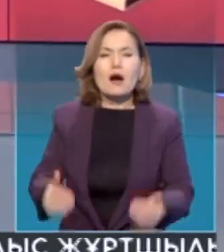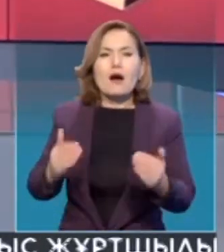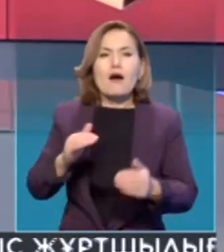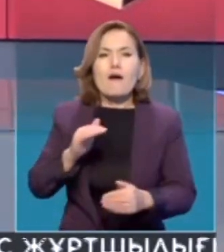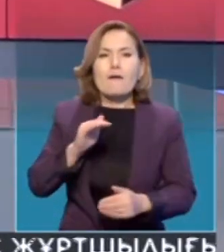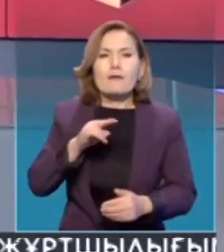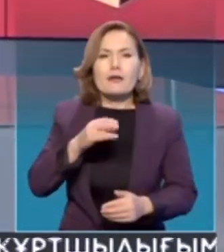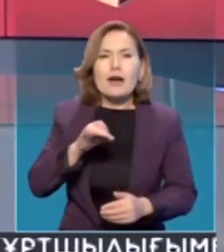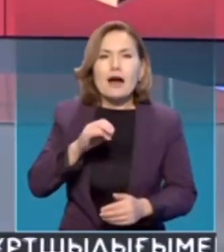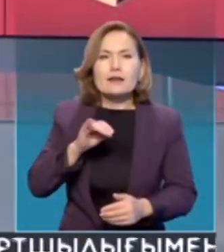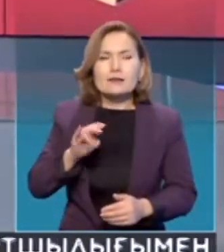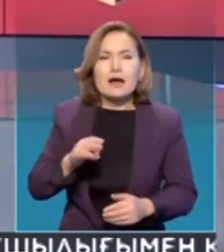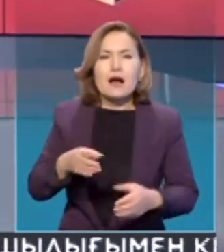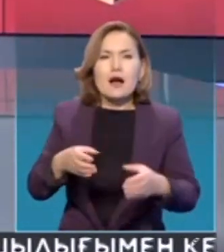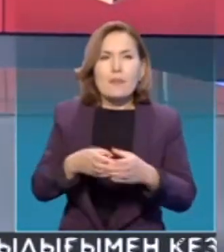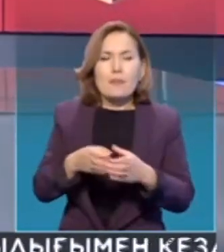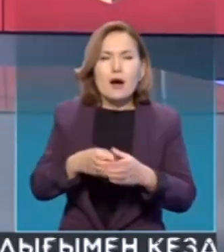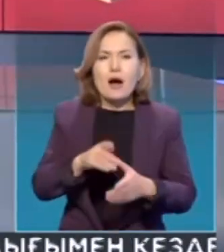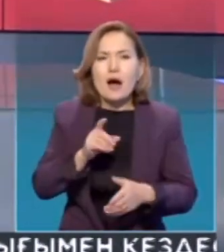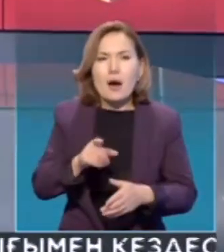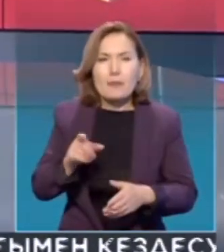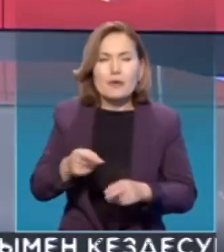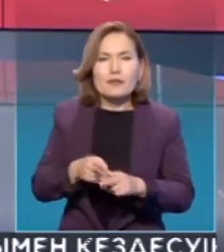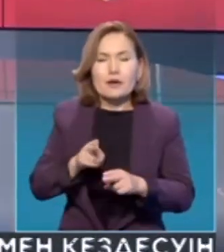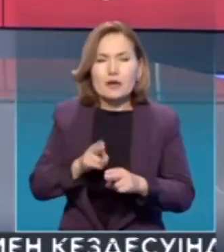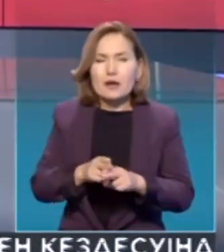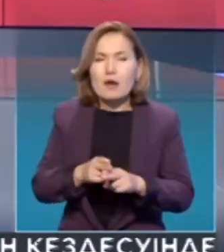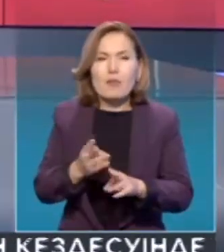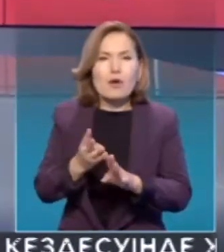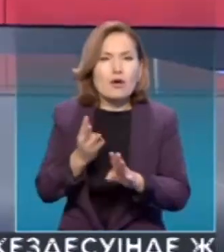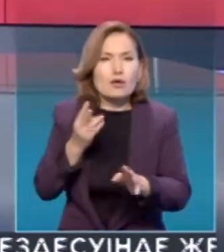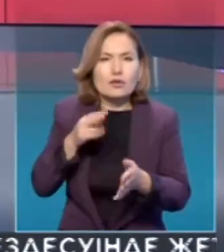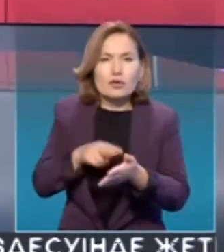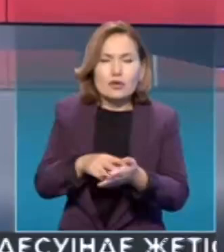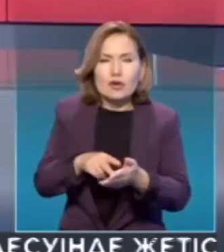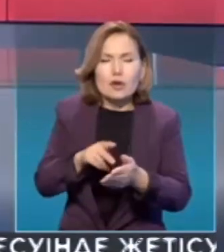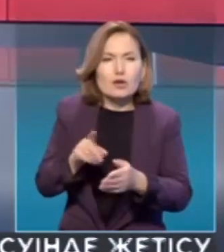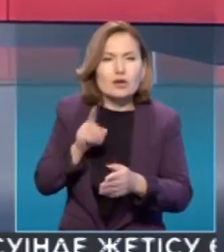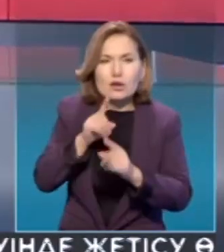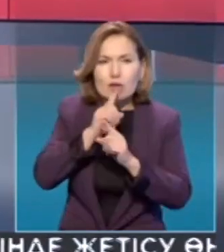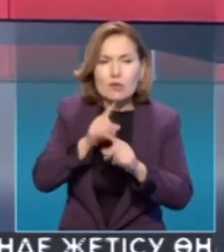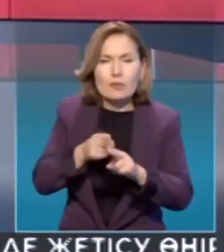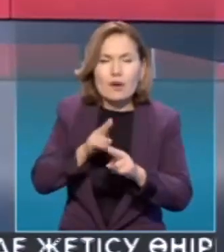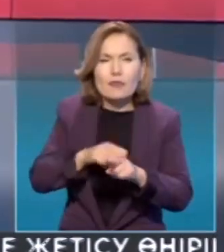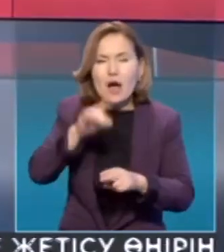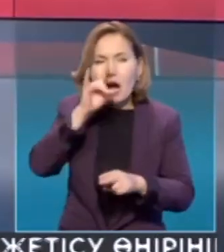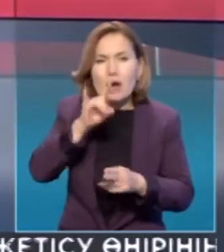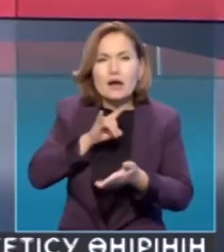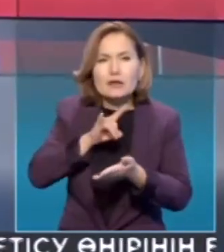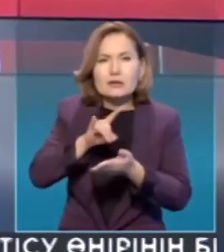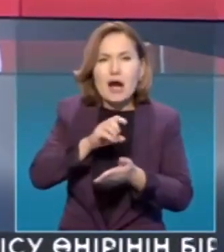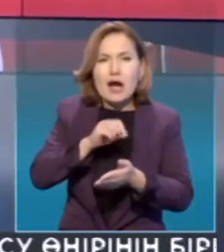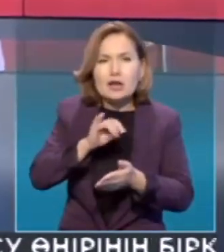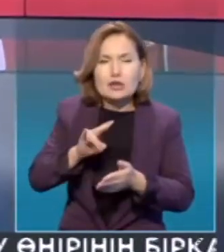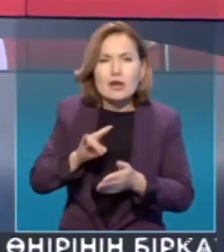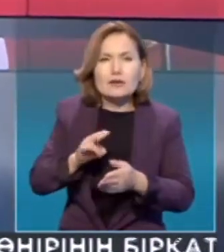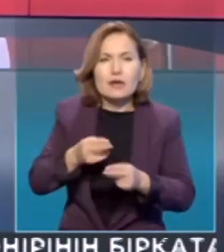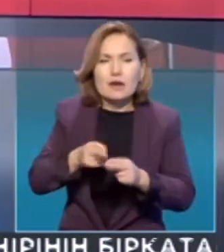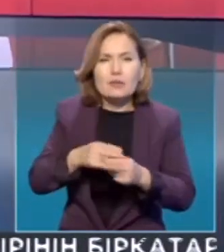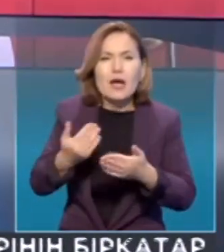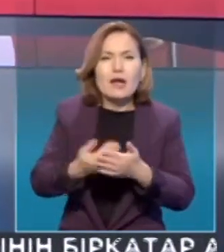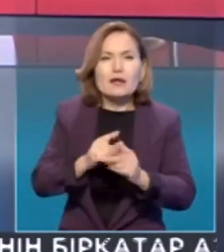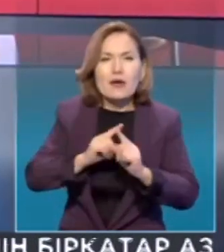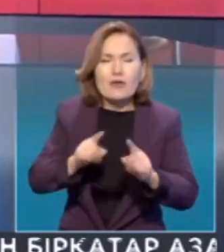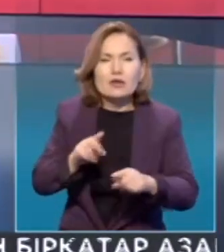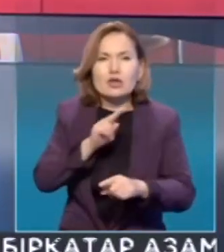Бұдан бұлай Fly Arslan компаниясының жолаушылары ұзақ уақыт кезекте тұрмайды. Қазақстандық әуе компаниясы бүгін Айжан атты инновациялық қызметін